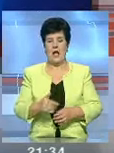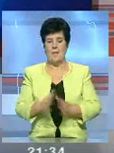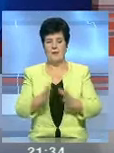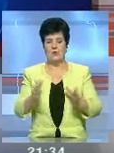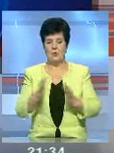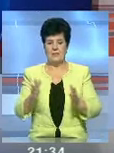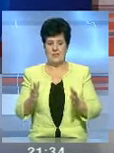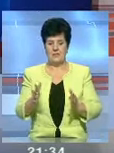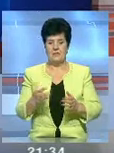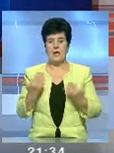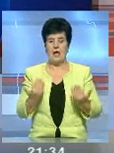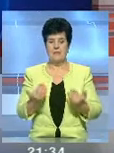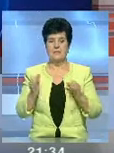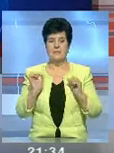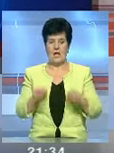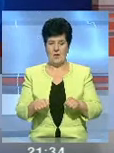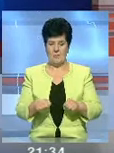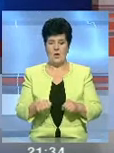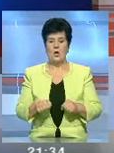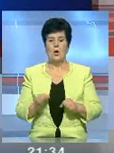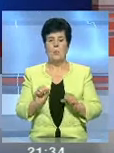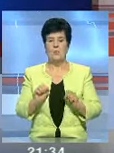Astăzi am posibilitatea să o fac